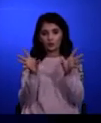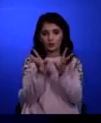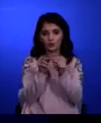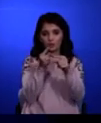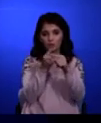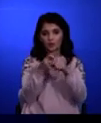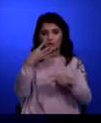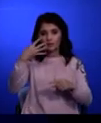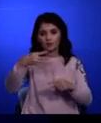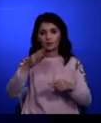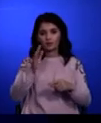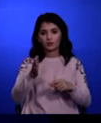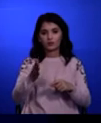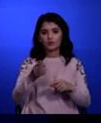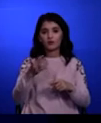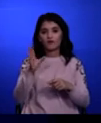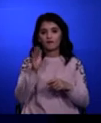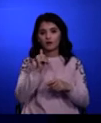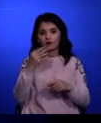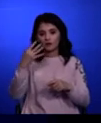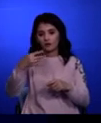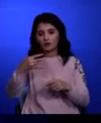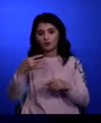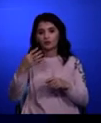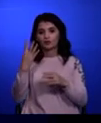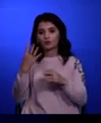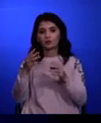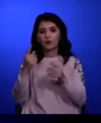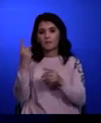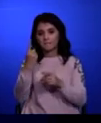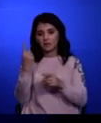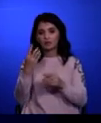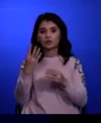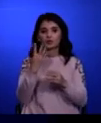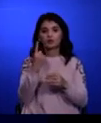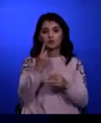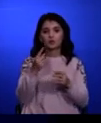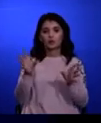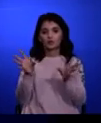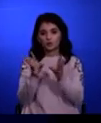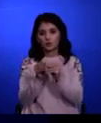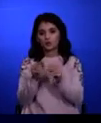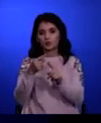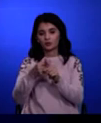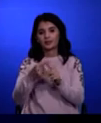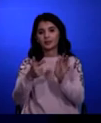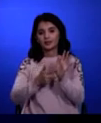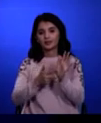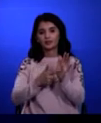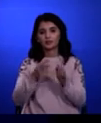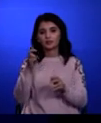son hosil bo'ladi. So'ng 4ta birlik bilan 3ta birlikni bir-biriga qo'shsak 7ta birlik hosil